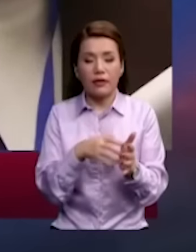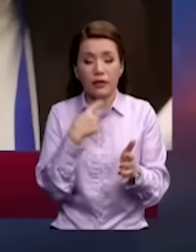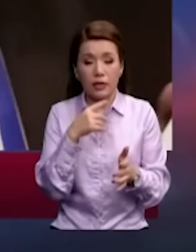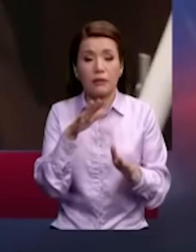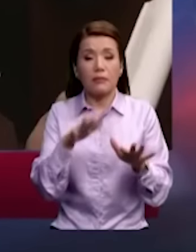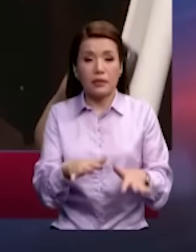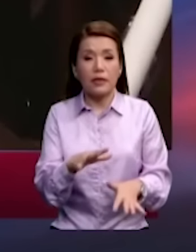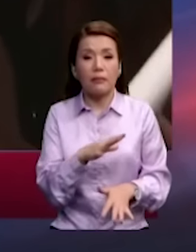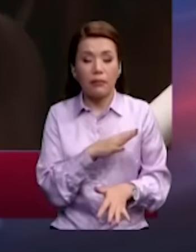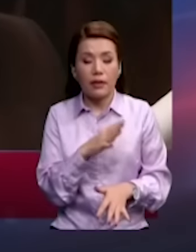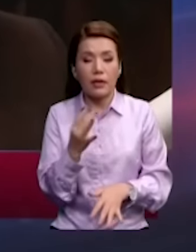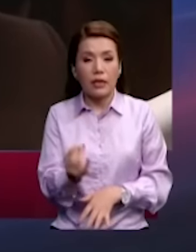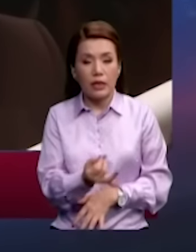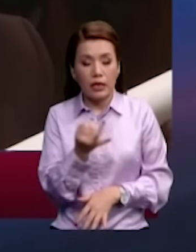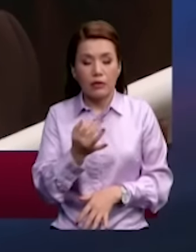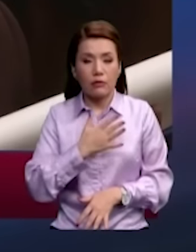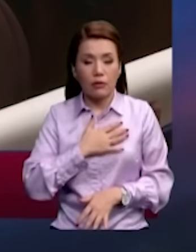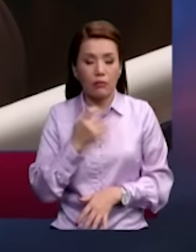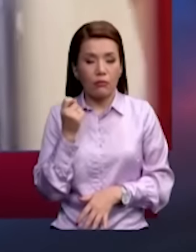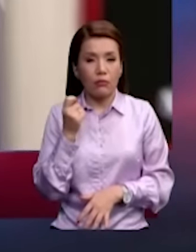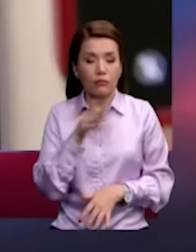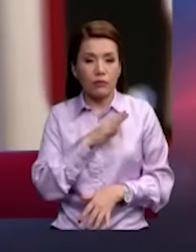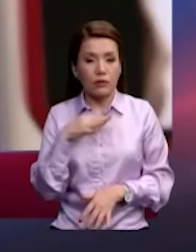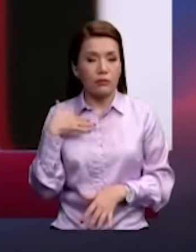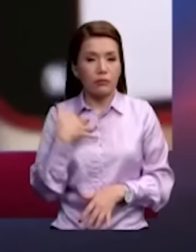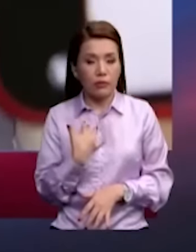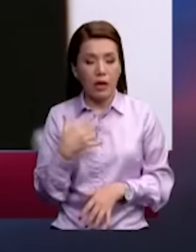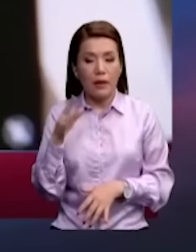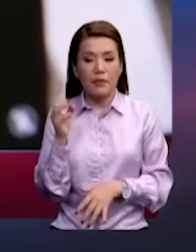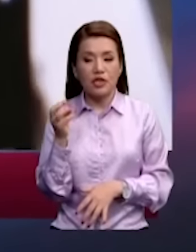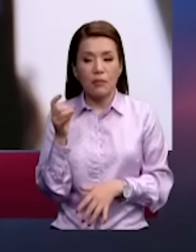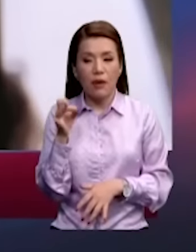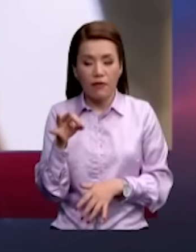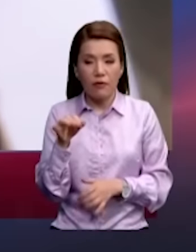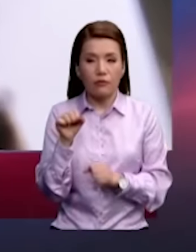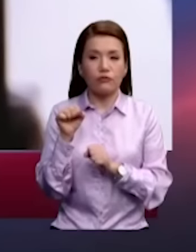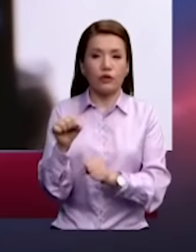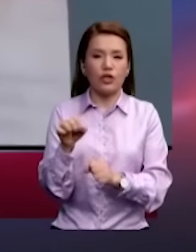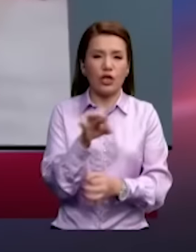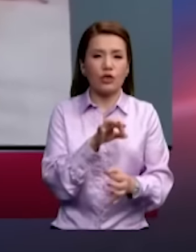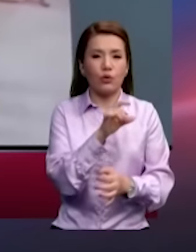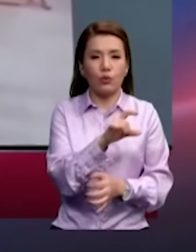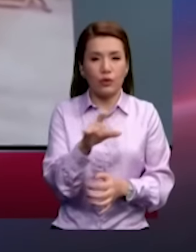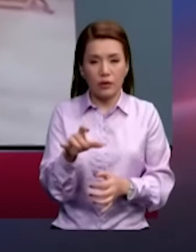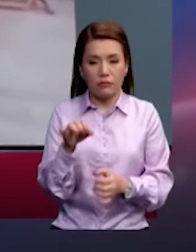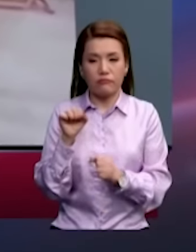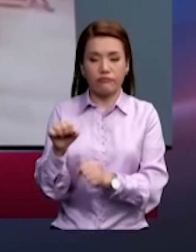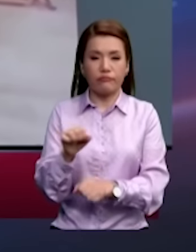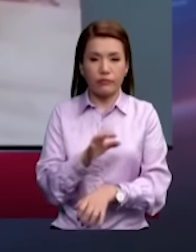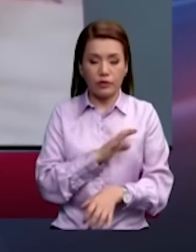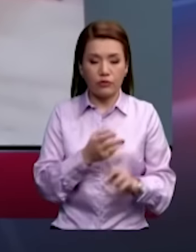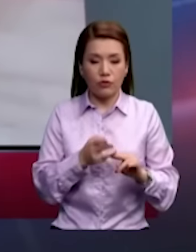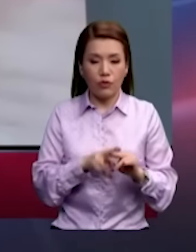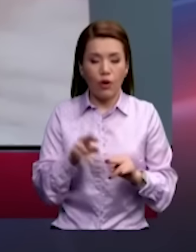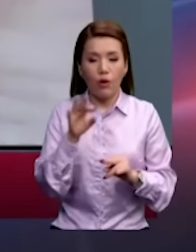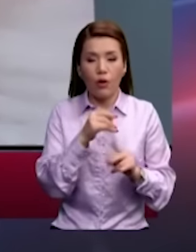И сложилось впечатление лично у меня, что Бишимбаева защитили от лишних людей. Но жуткие подробности этого дела мы узнали